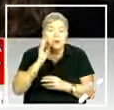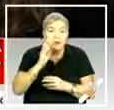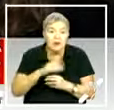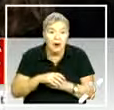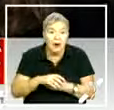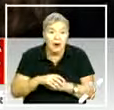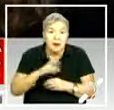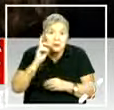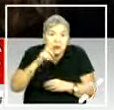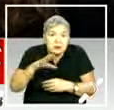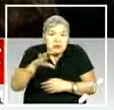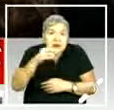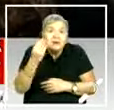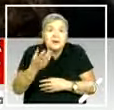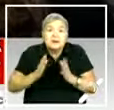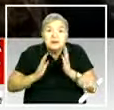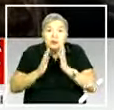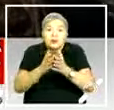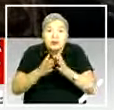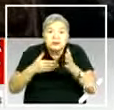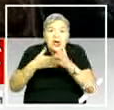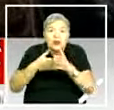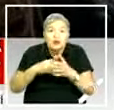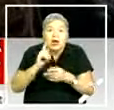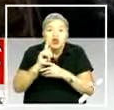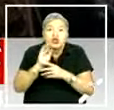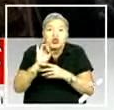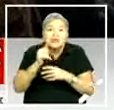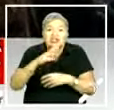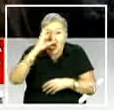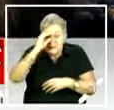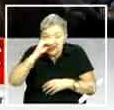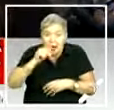Trebuie să găsim o rută să ajungem la Tulcea în seara asta.